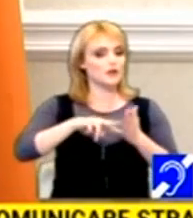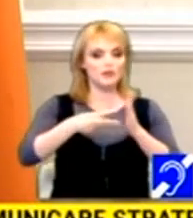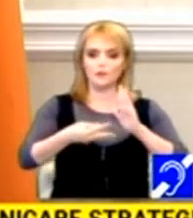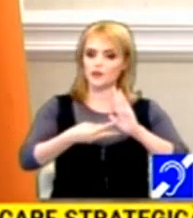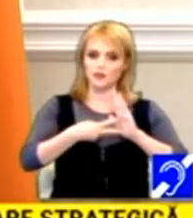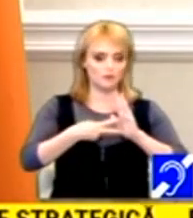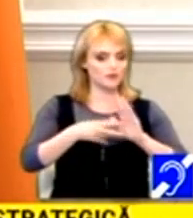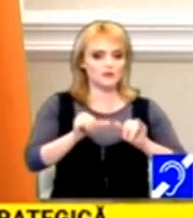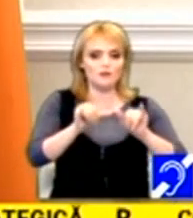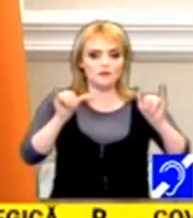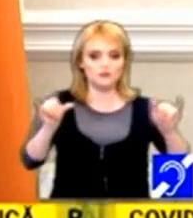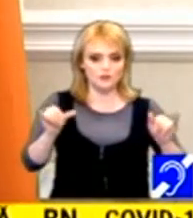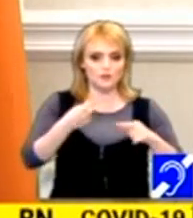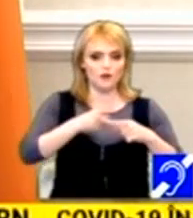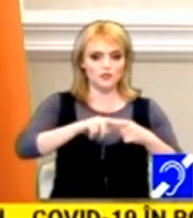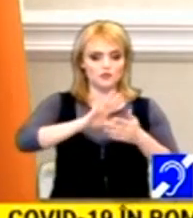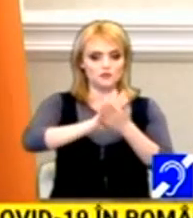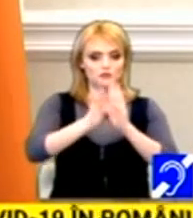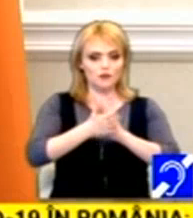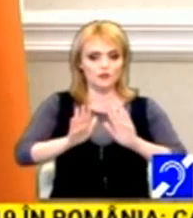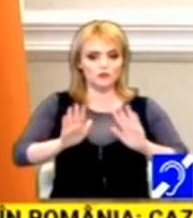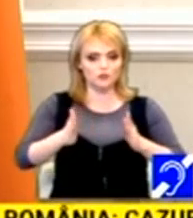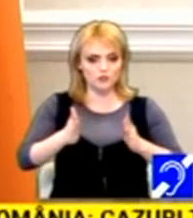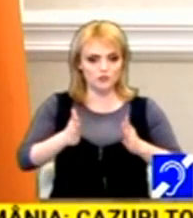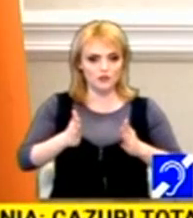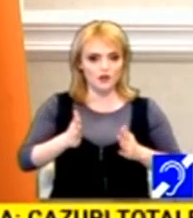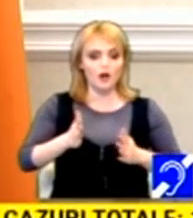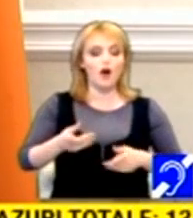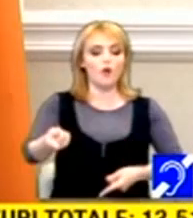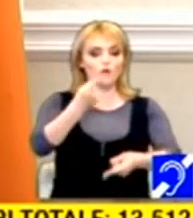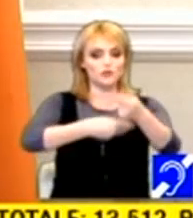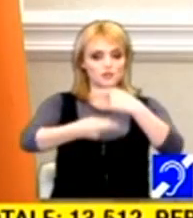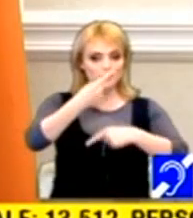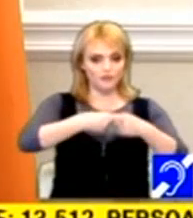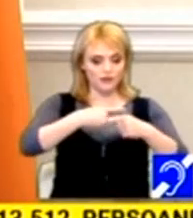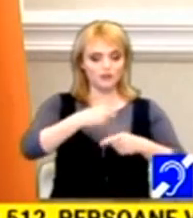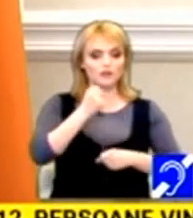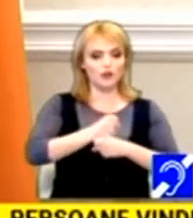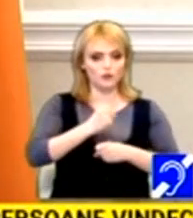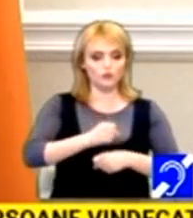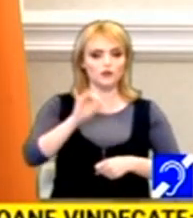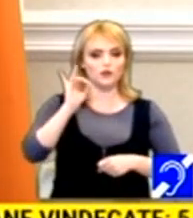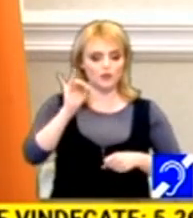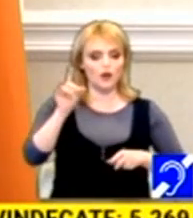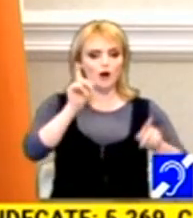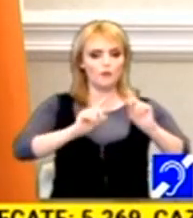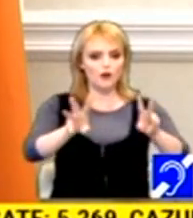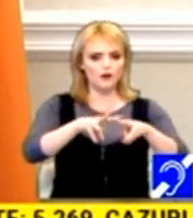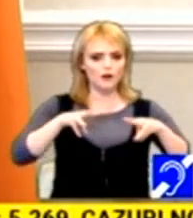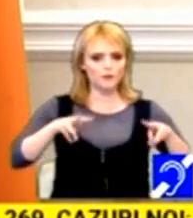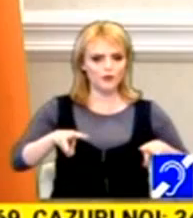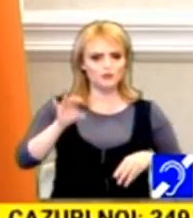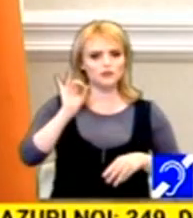această stare de urgență, respectiv, după aceasta vor reveni la serviciu în regim normal și Parlamentul și